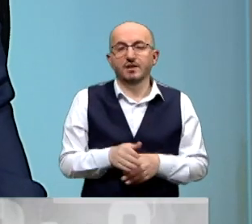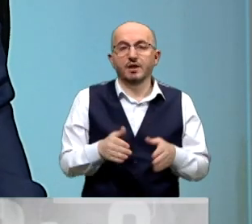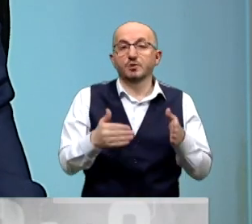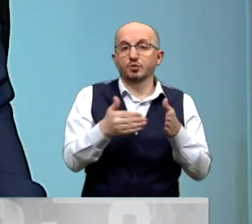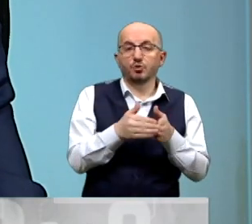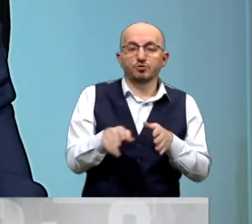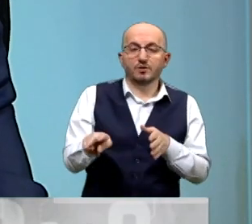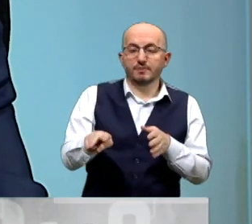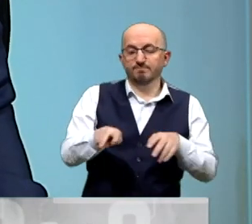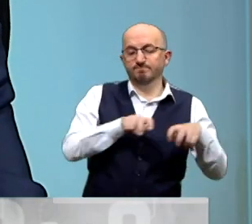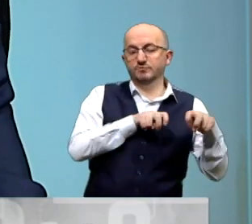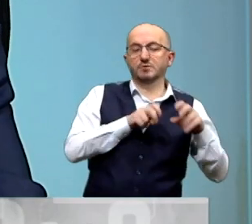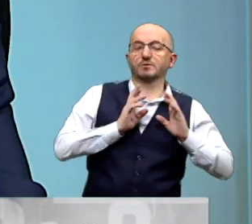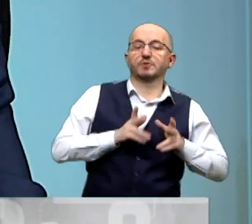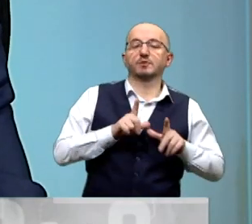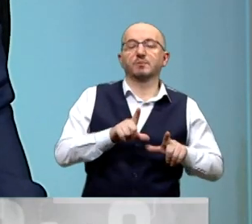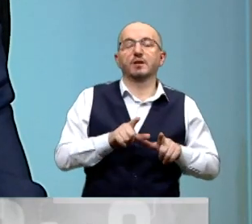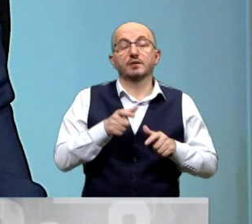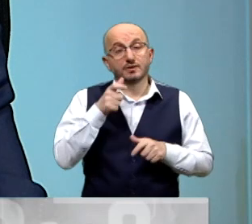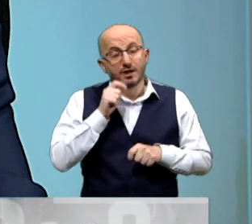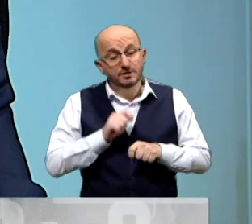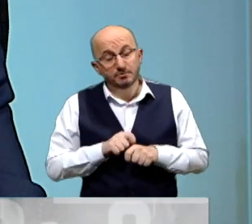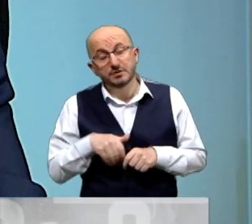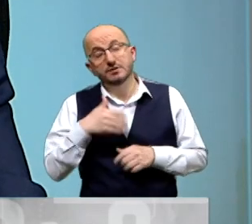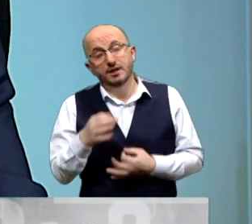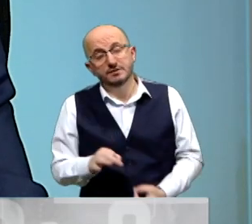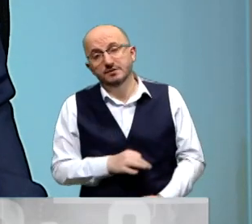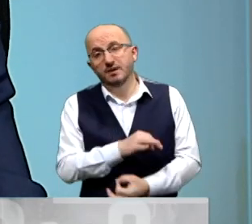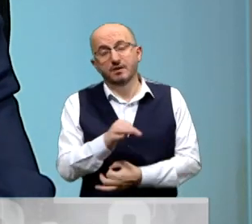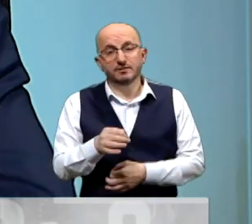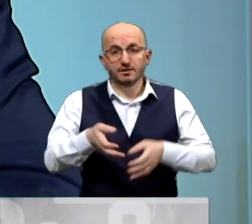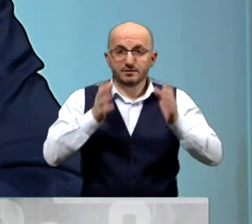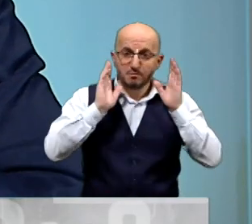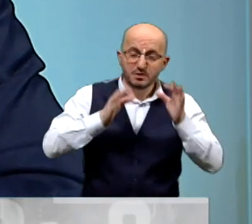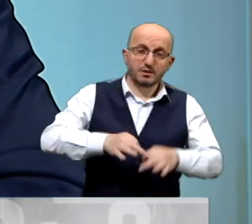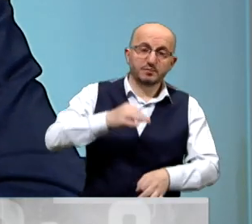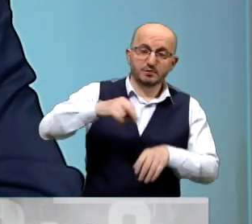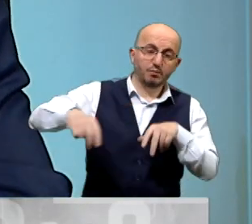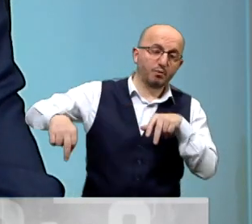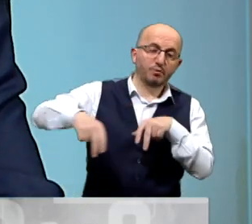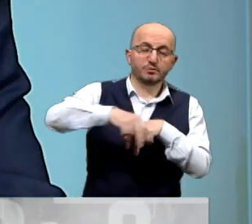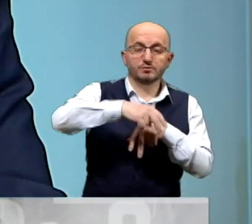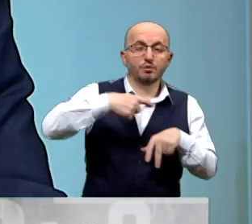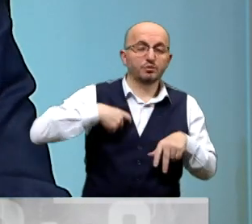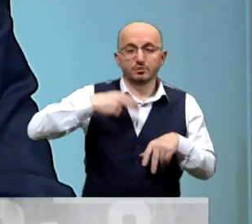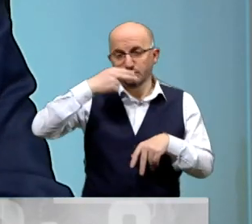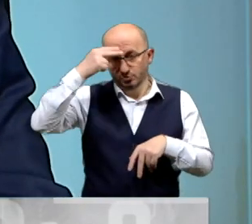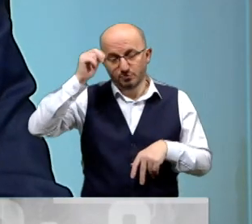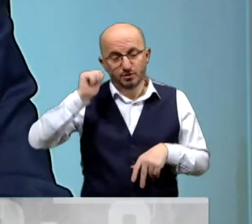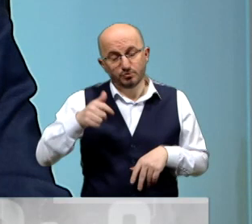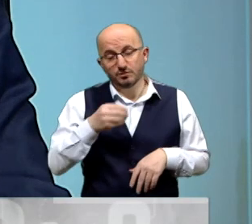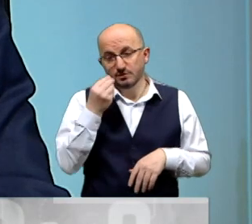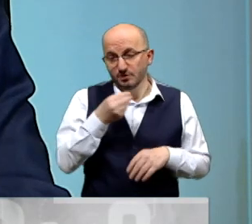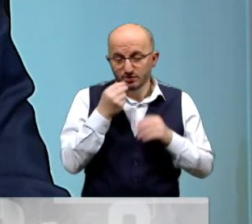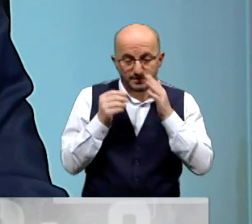çekilerek kılmalı o böyle dikkat etmeli ama diğer insanlar da Namaz kılanın önünden özellikle cuma günleri bazı